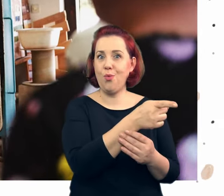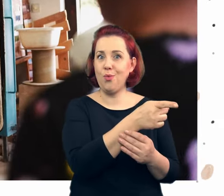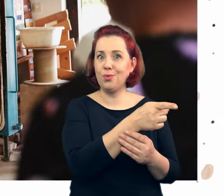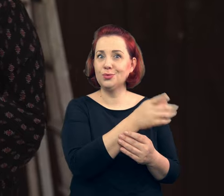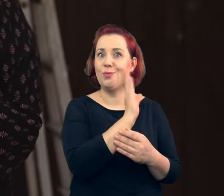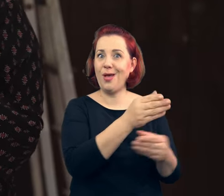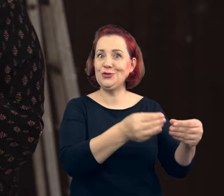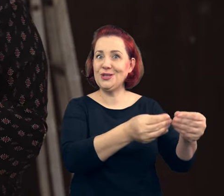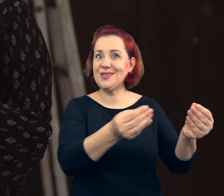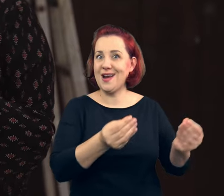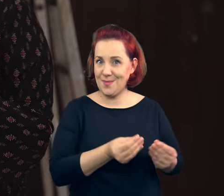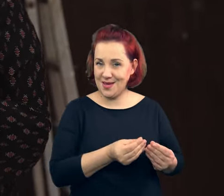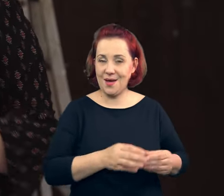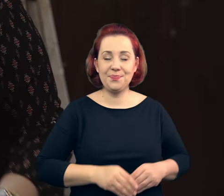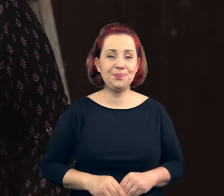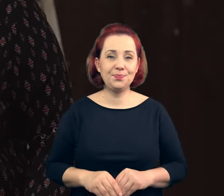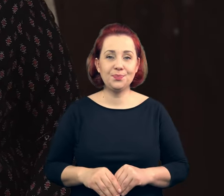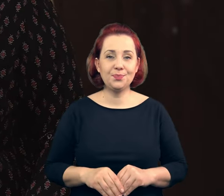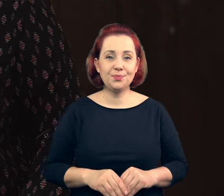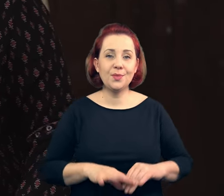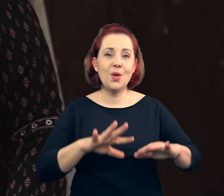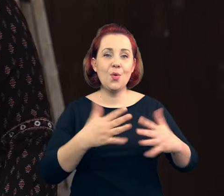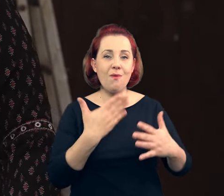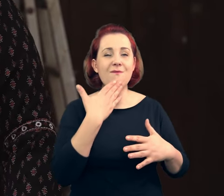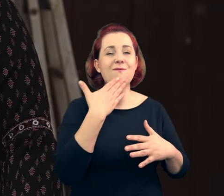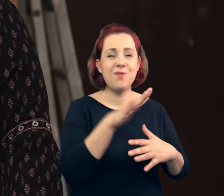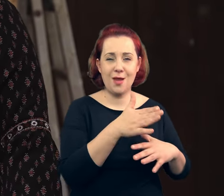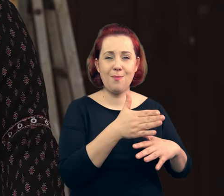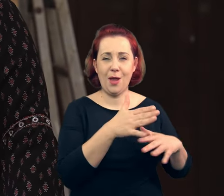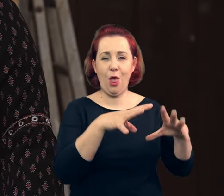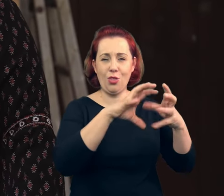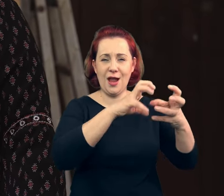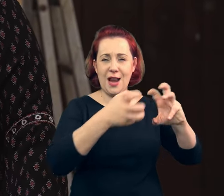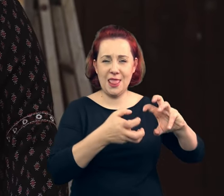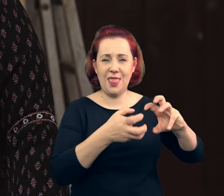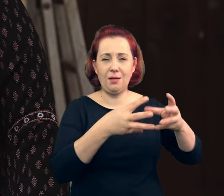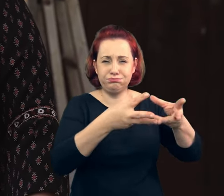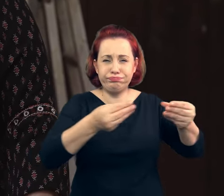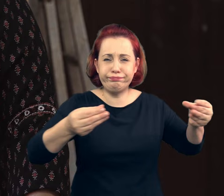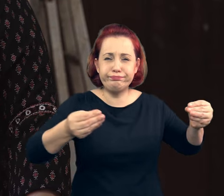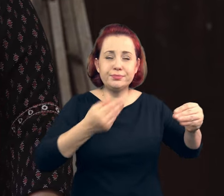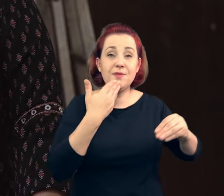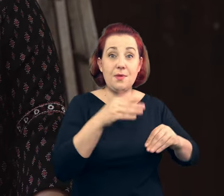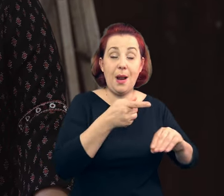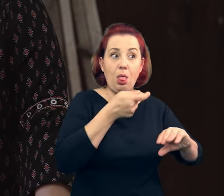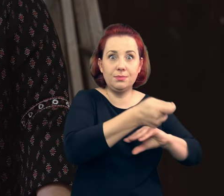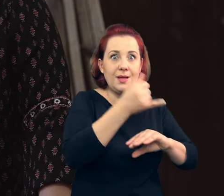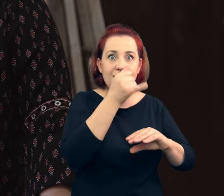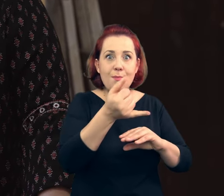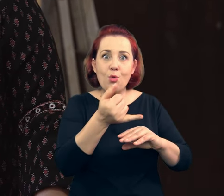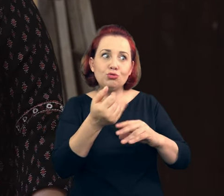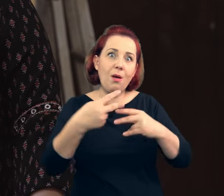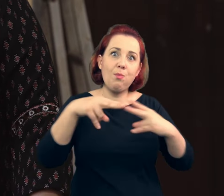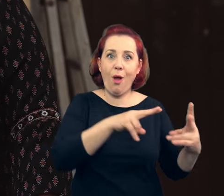już ceramikę, czyli wypaloną, spieczoną glinę, która nie da się z